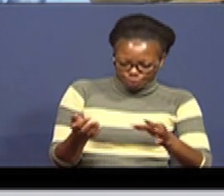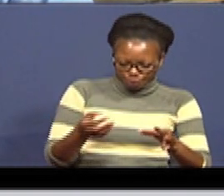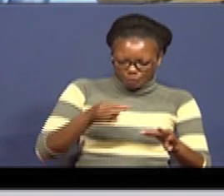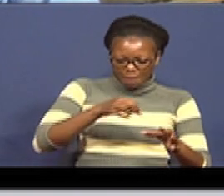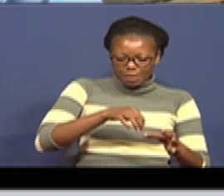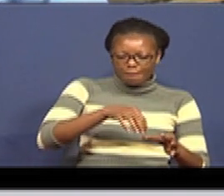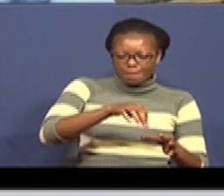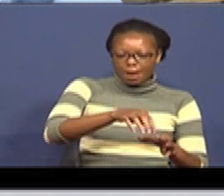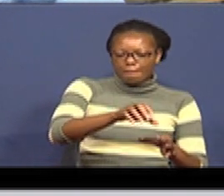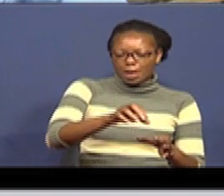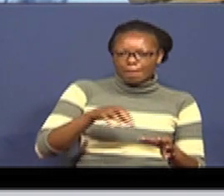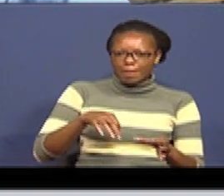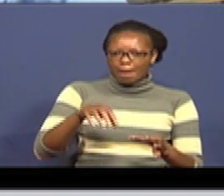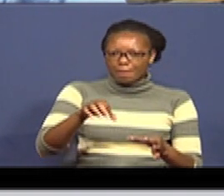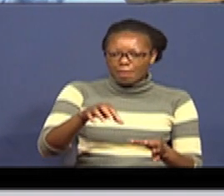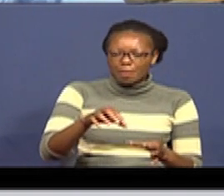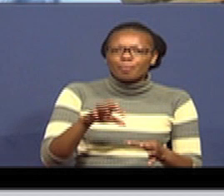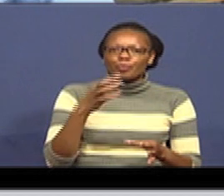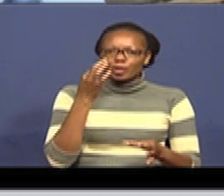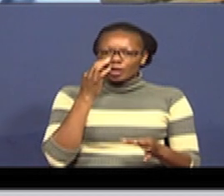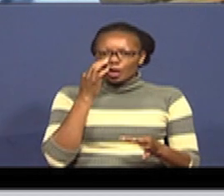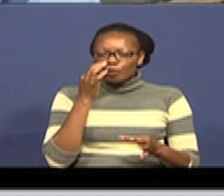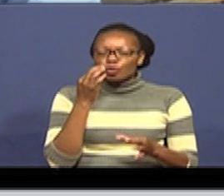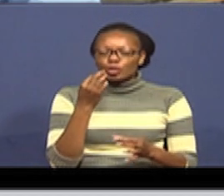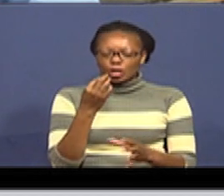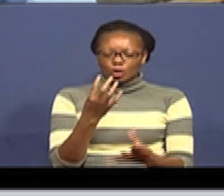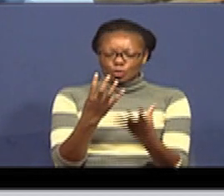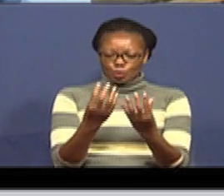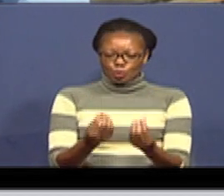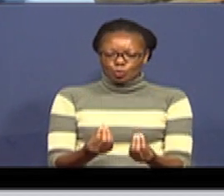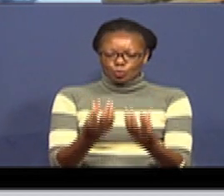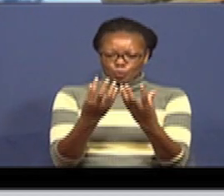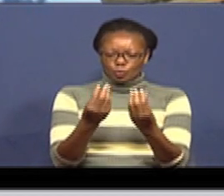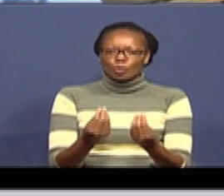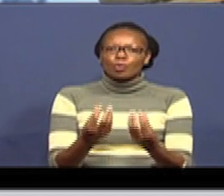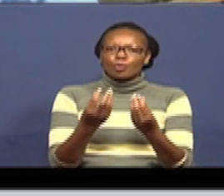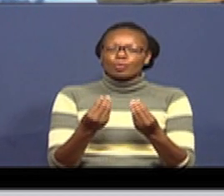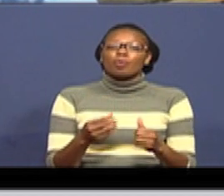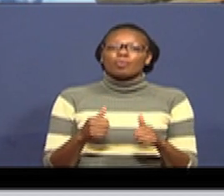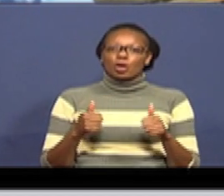hapa. Then hii hapa hydroponics iko na drip irrigation ambayo